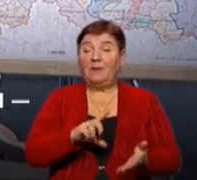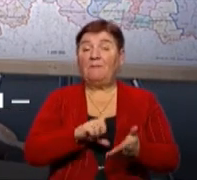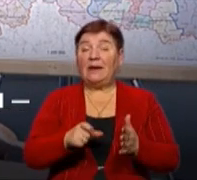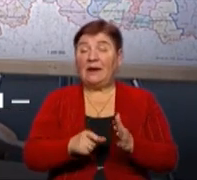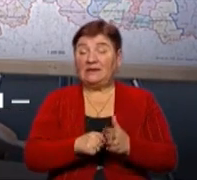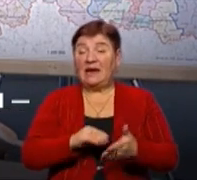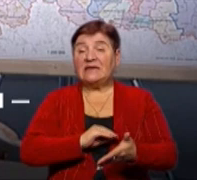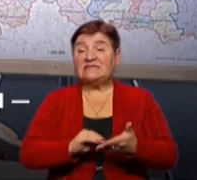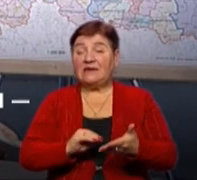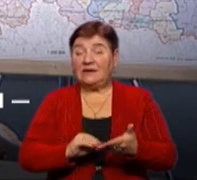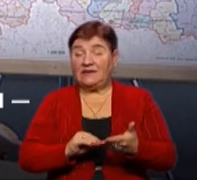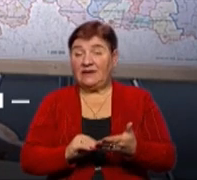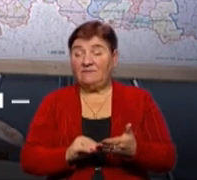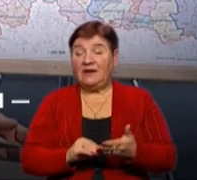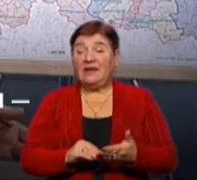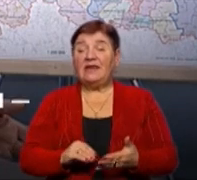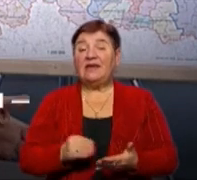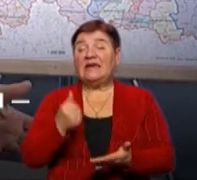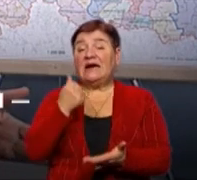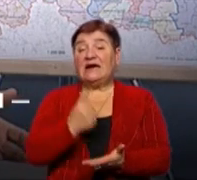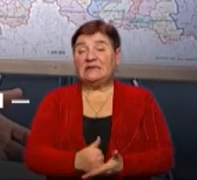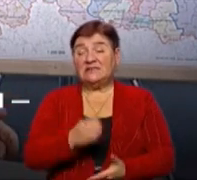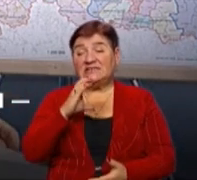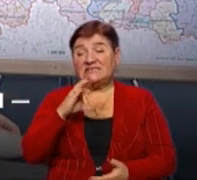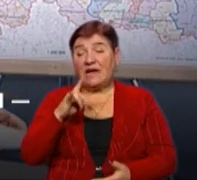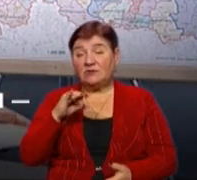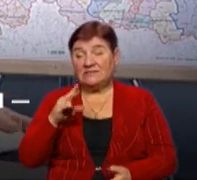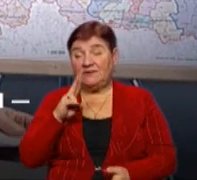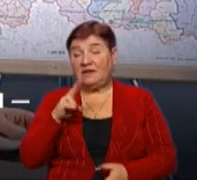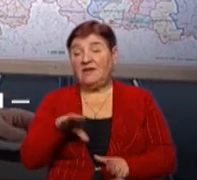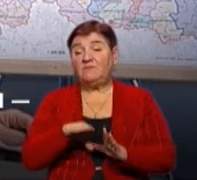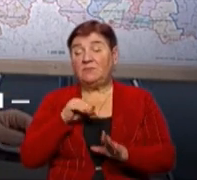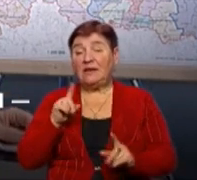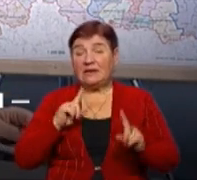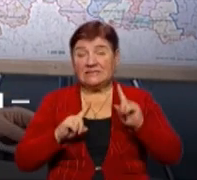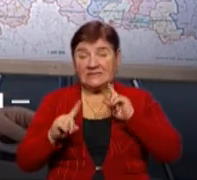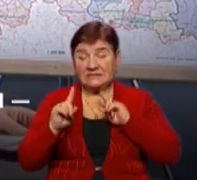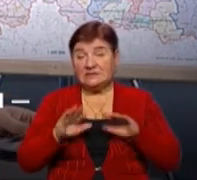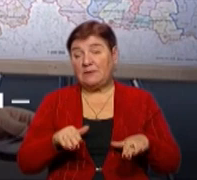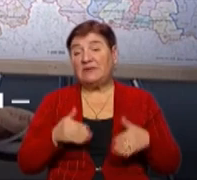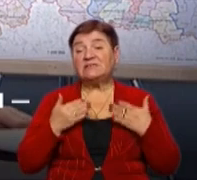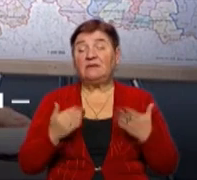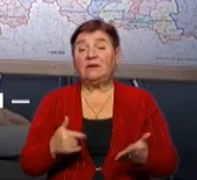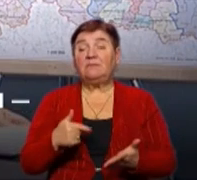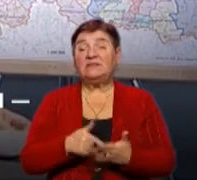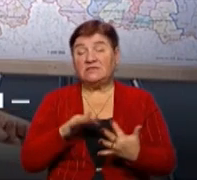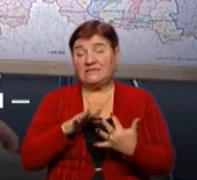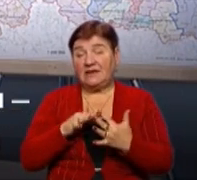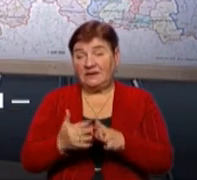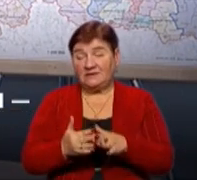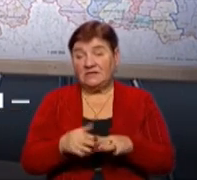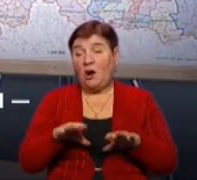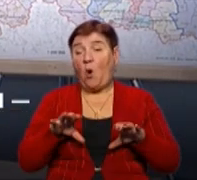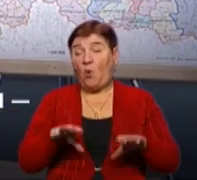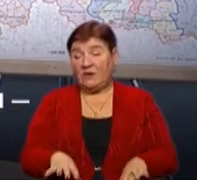рад і палата старост сіл, яких відповідно обирали на сесіях за представленнями міських, селищних і